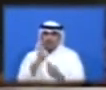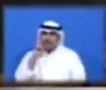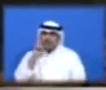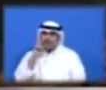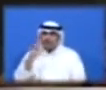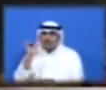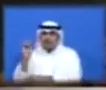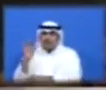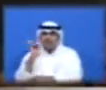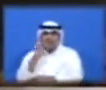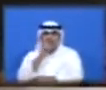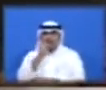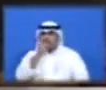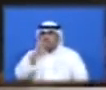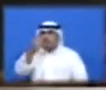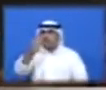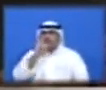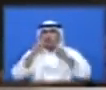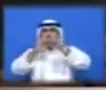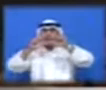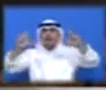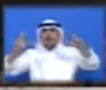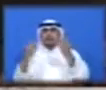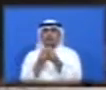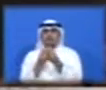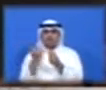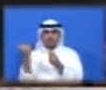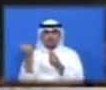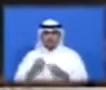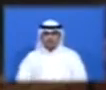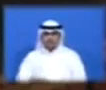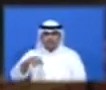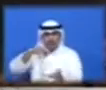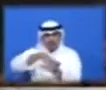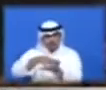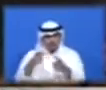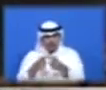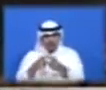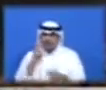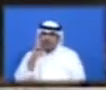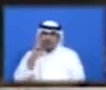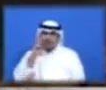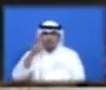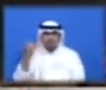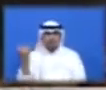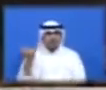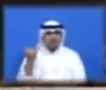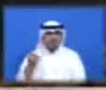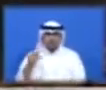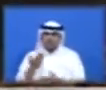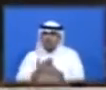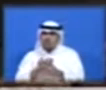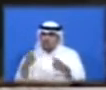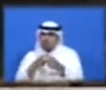الإعلامي نحو هذه القمة الهامة والتي تعتبر هي قمة حقيقة عادية إلا أنها استثنائية في ظل